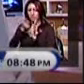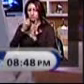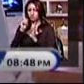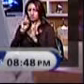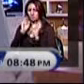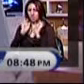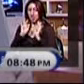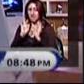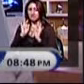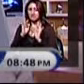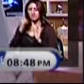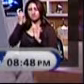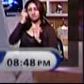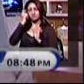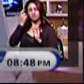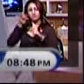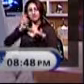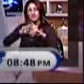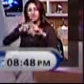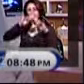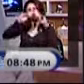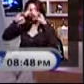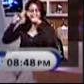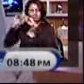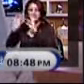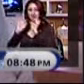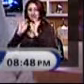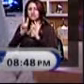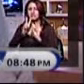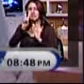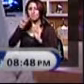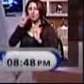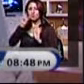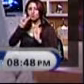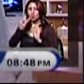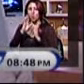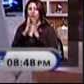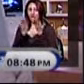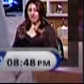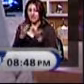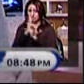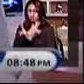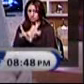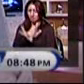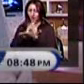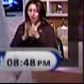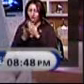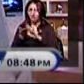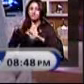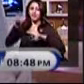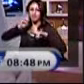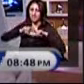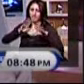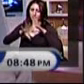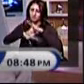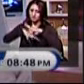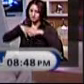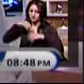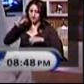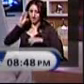استرد نفسي من العالم الروائي اللي انا خلصته وادخل الى عالم جديد. بس ان شاء الله الرواية القادمة يعني